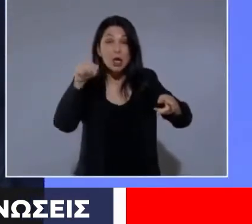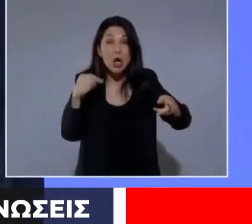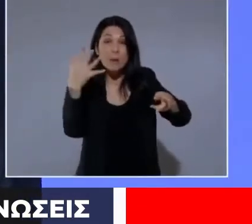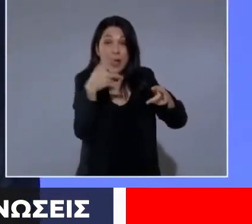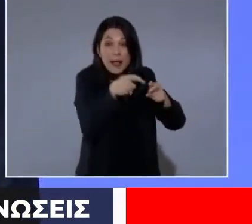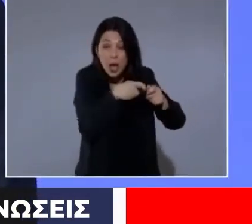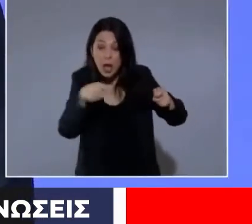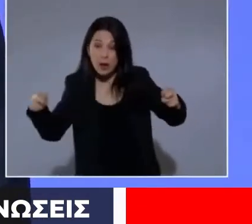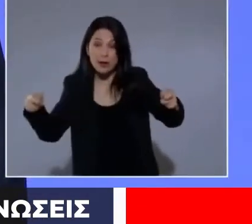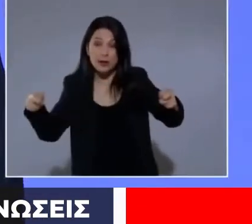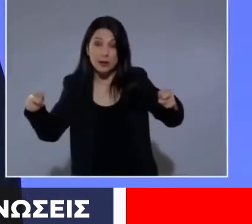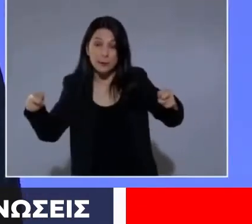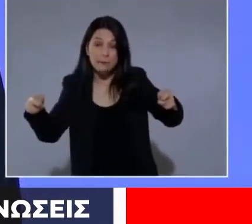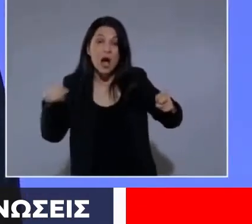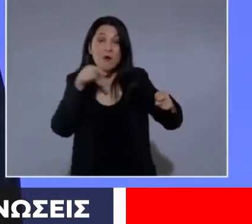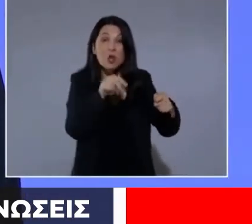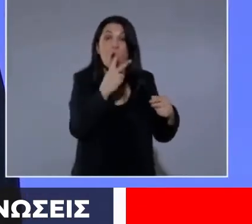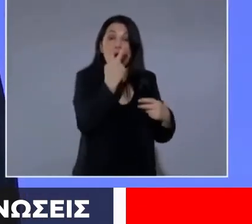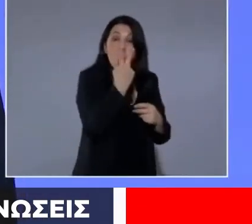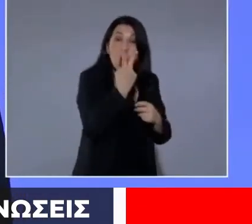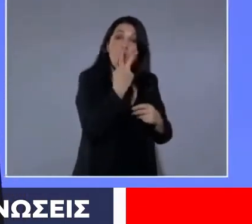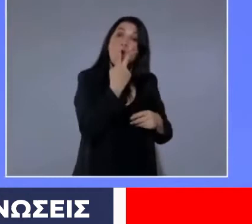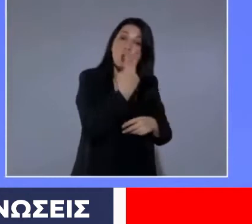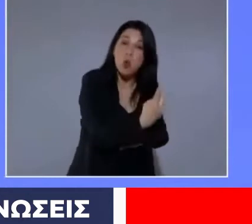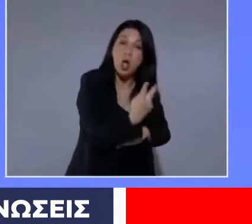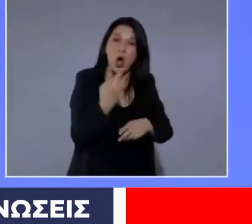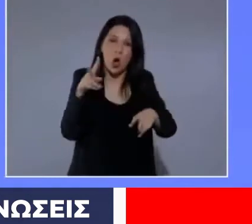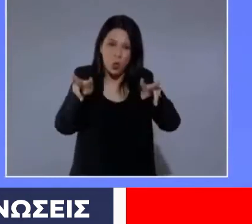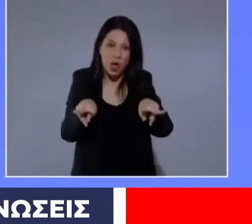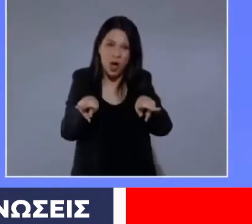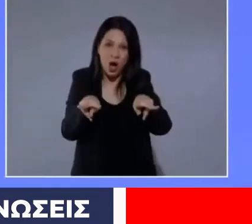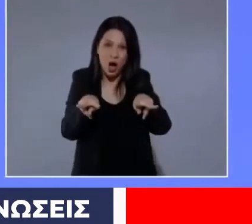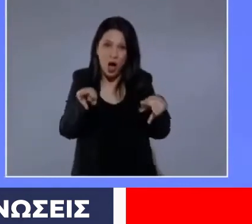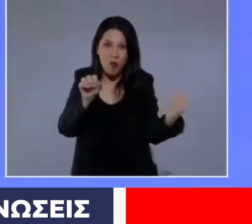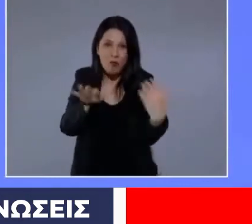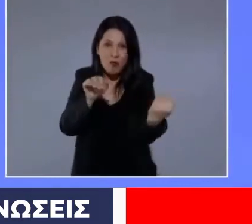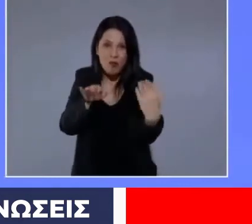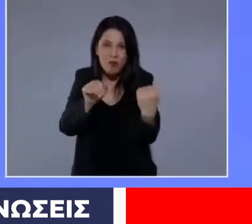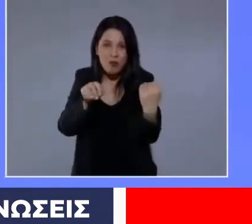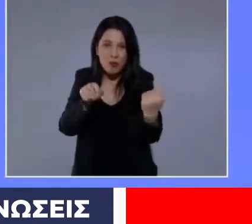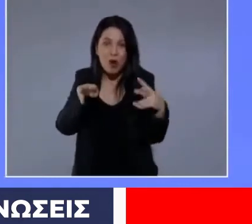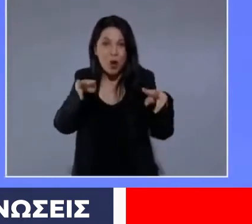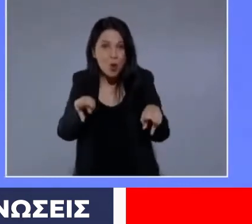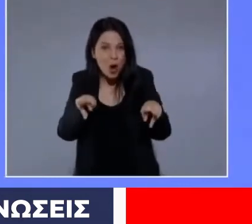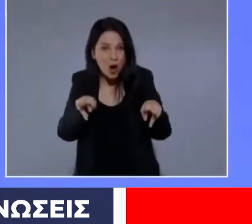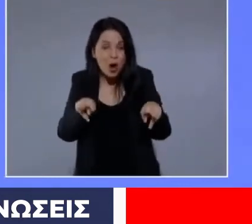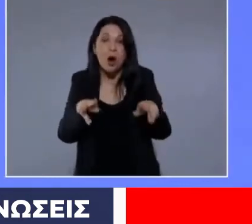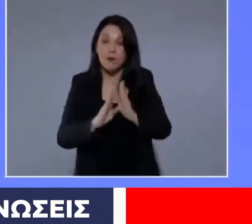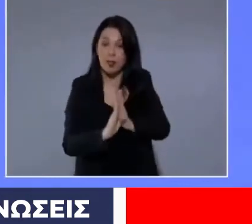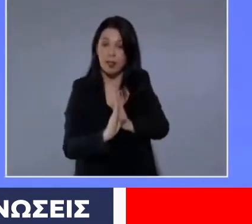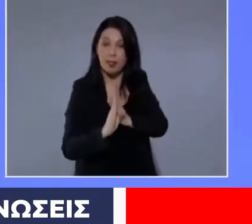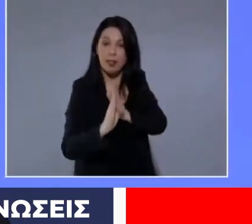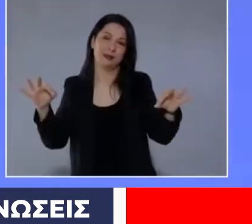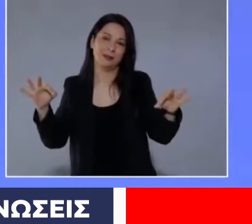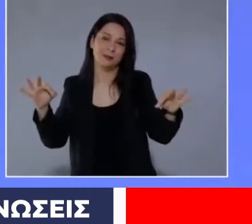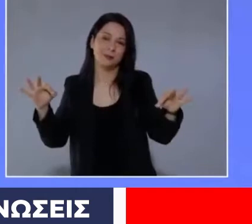και Θράκης κ. Χρήστου Μέτιου, αλλά και του Περιφερειάρχη Κεντρικής Μακεδονίας κ. Τζιτζικώστα, παρουσίασε τα νέα δεδομένα αλλά και